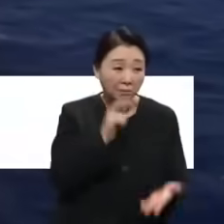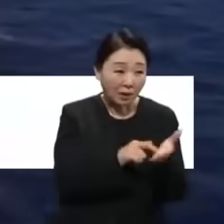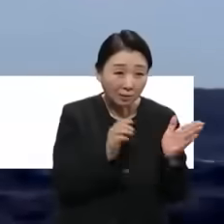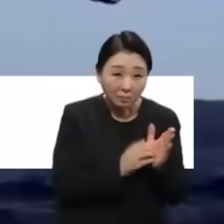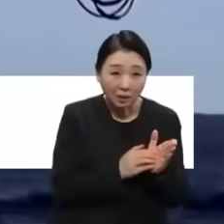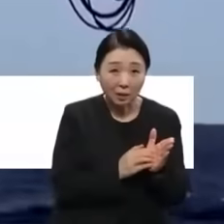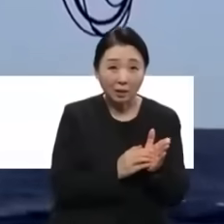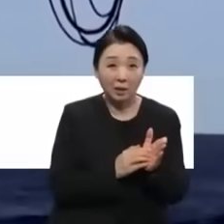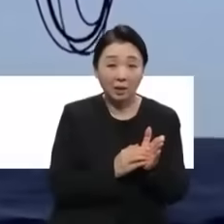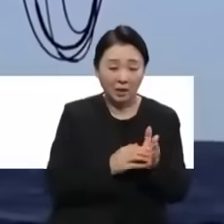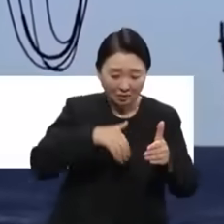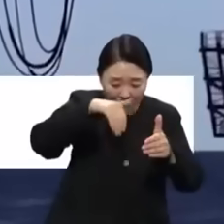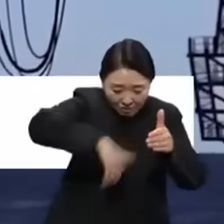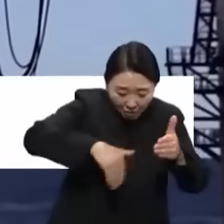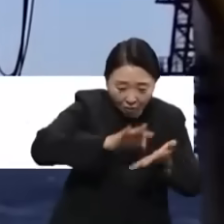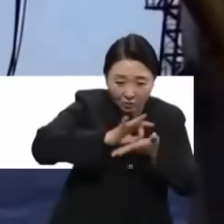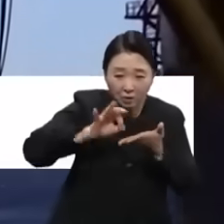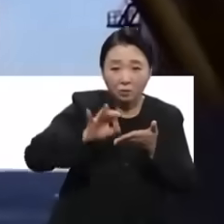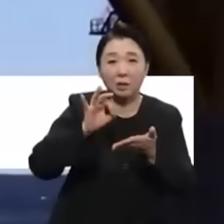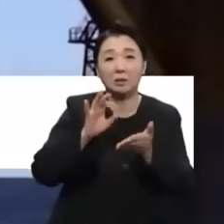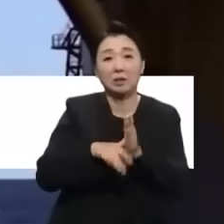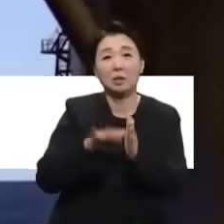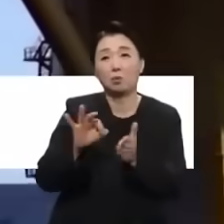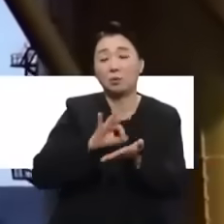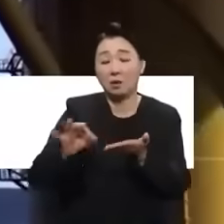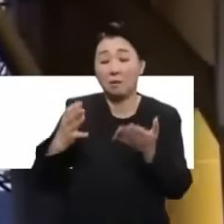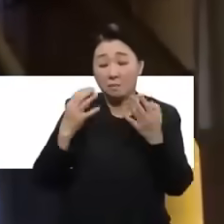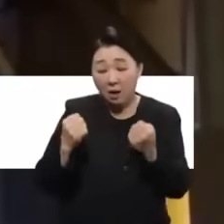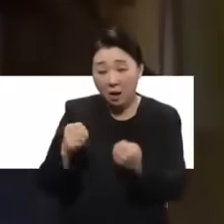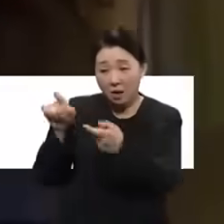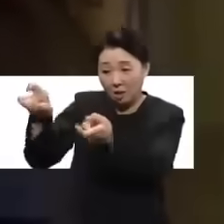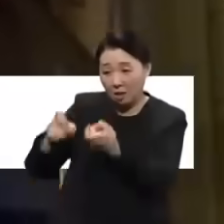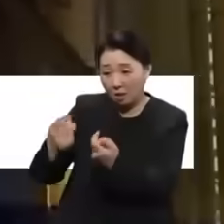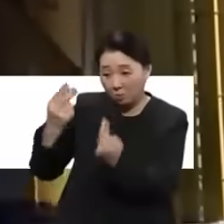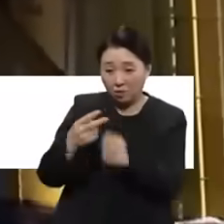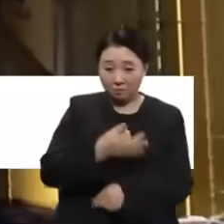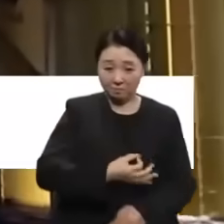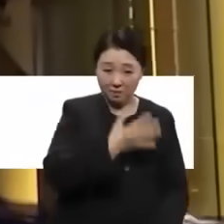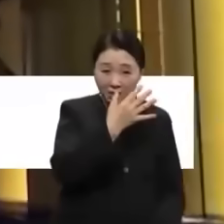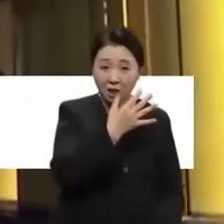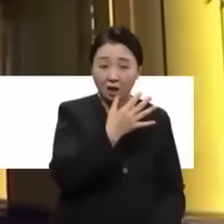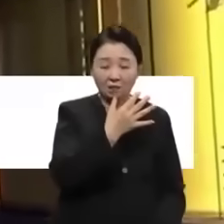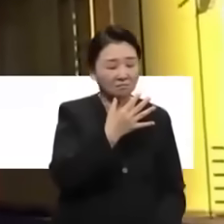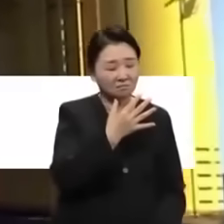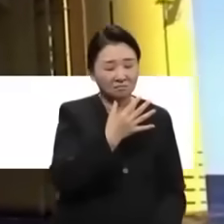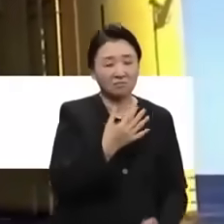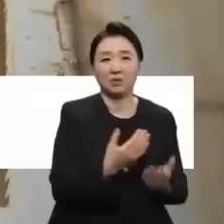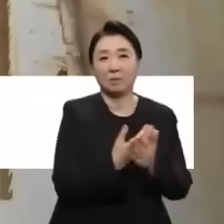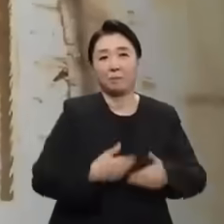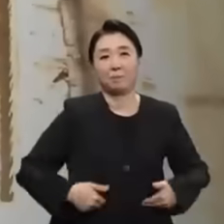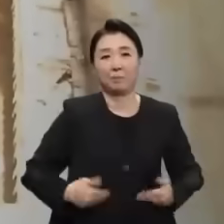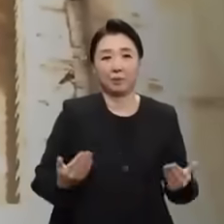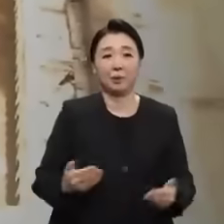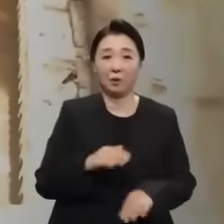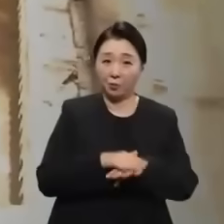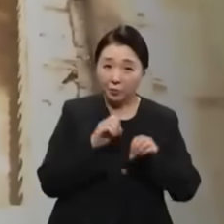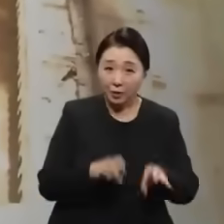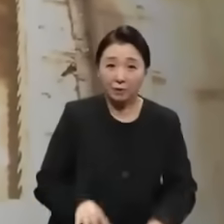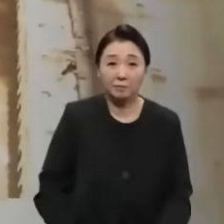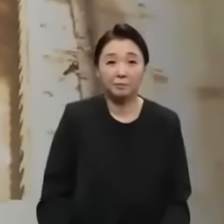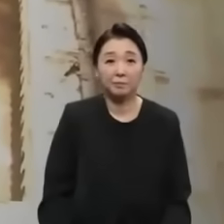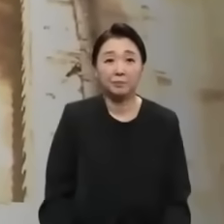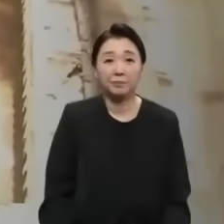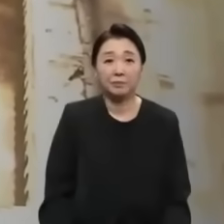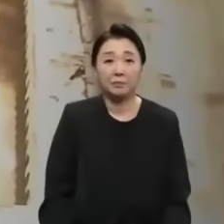그거를 채굴해 쓰는데 돈이 너무 많이 들면 수입하는 거보다 더 비싸면 사실 개발 안 하는게 낫거든요 동해 유전